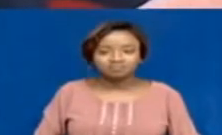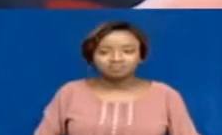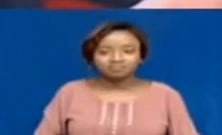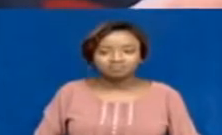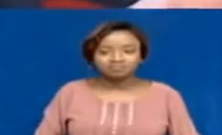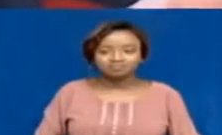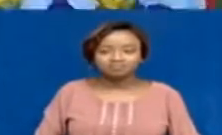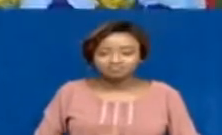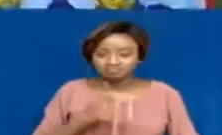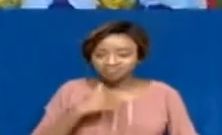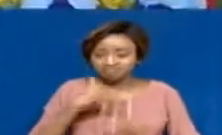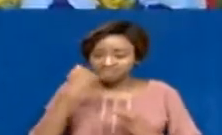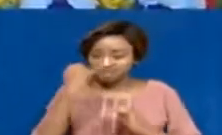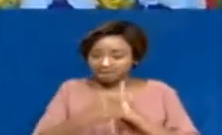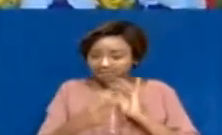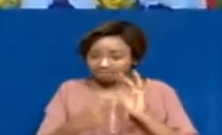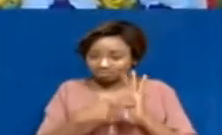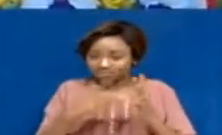La mwisho,